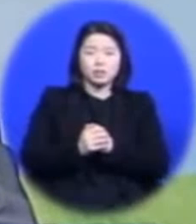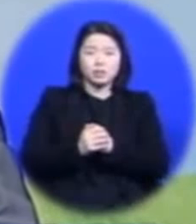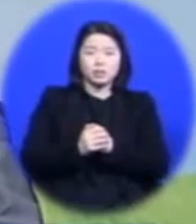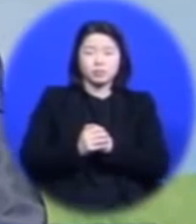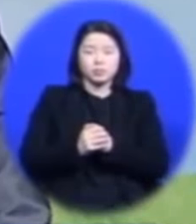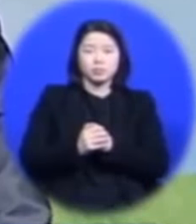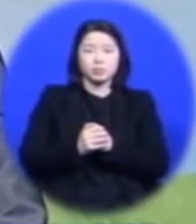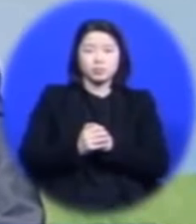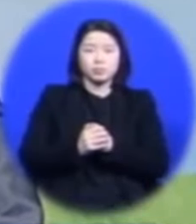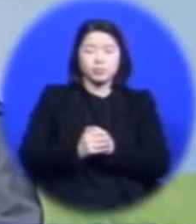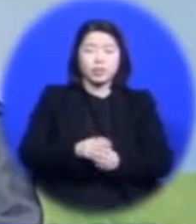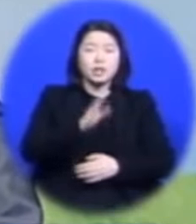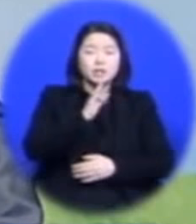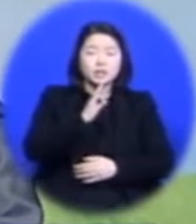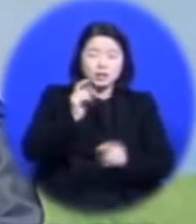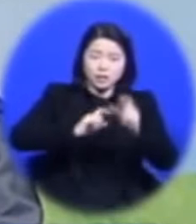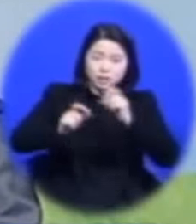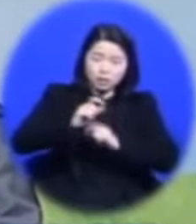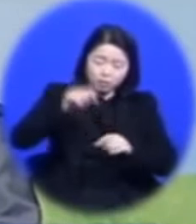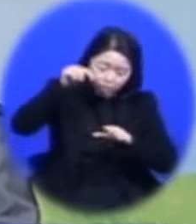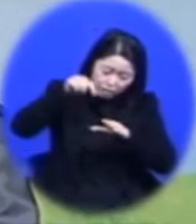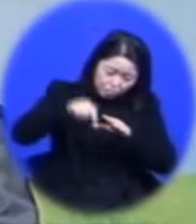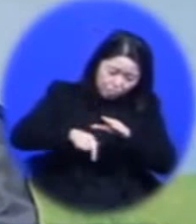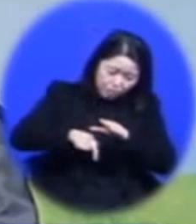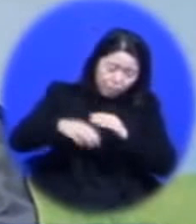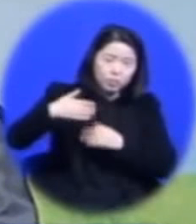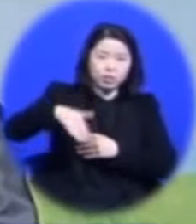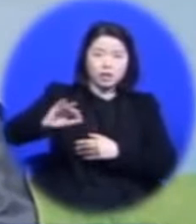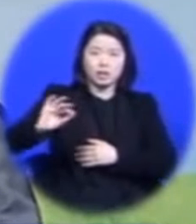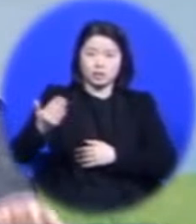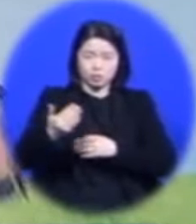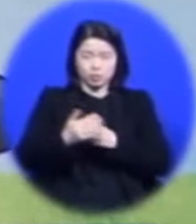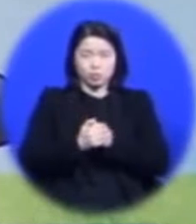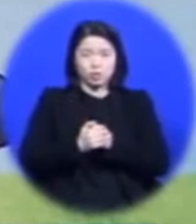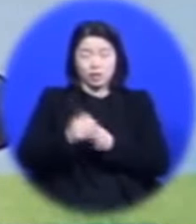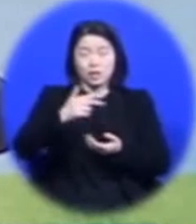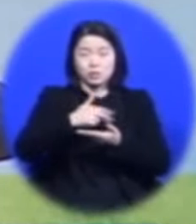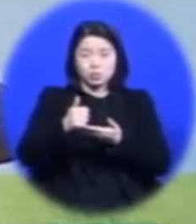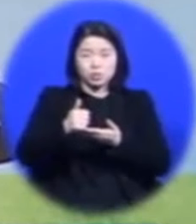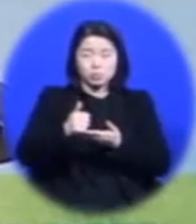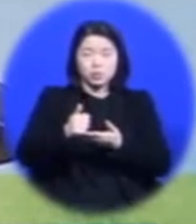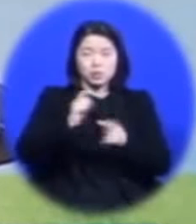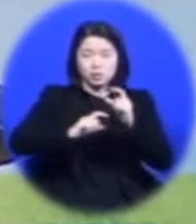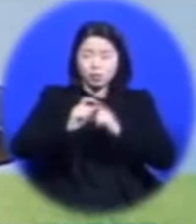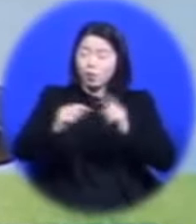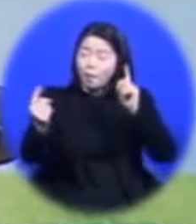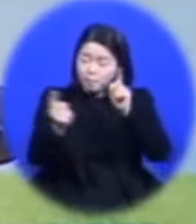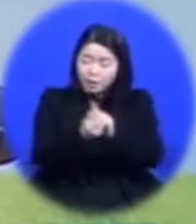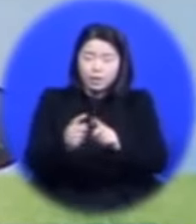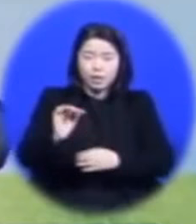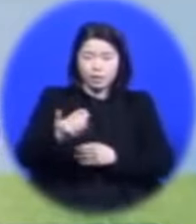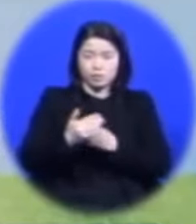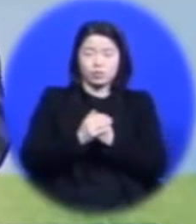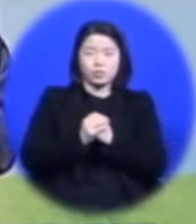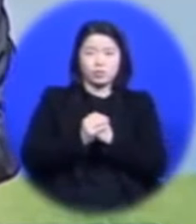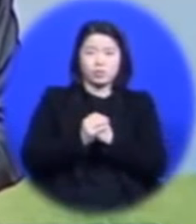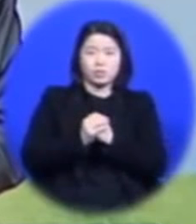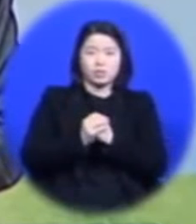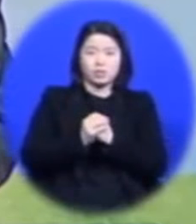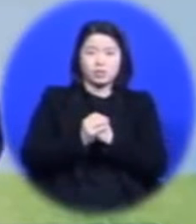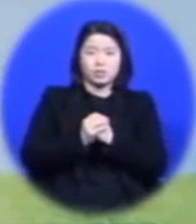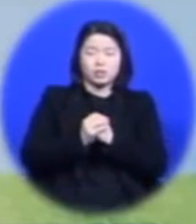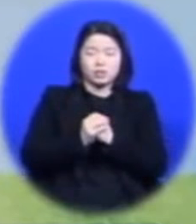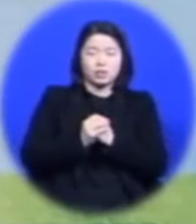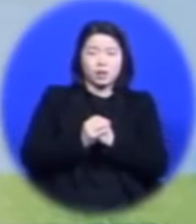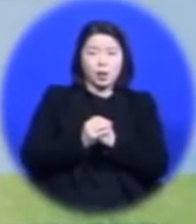아니시니 진짜 더 깊은 대로 들어가야 돼요 주님을 정말 만나야 됩니다